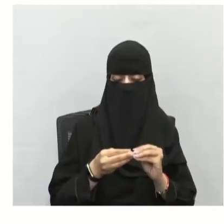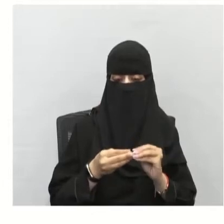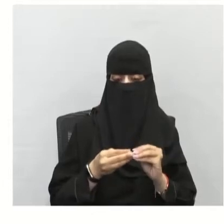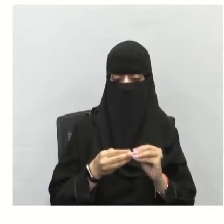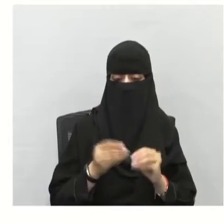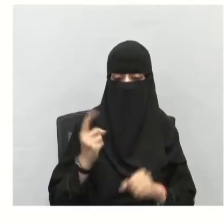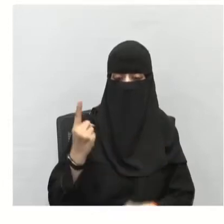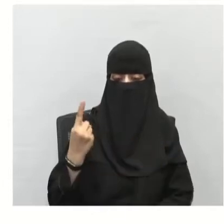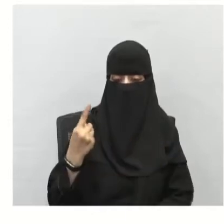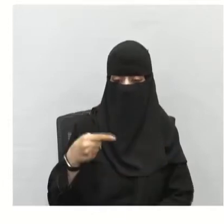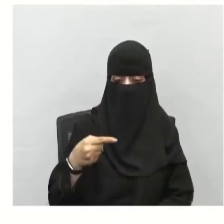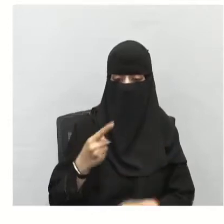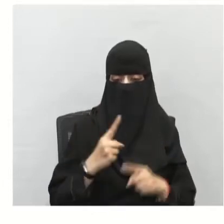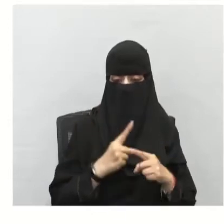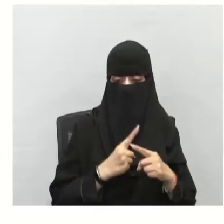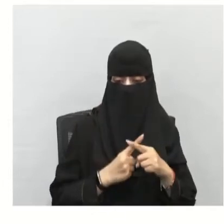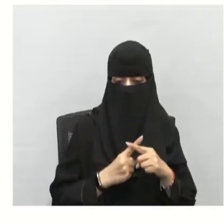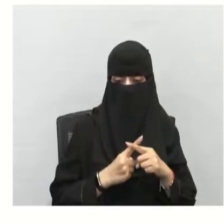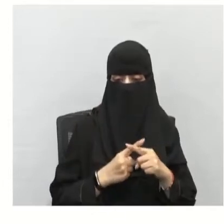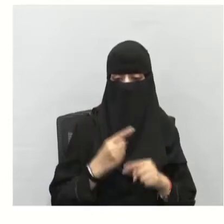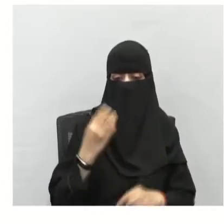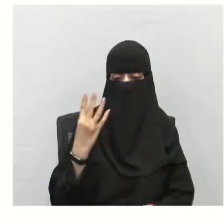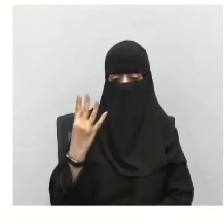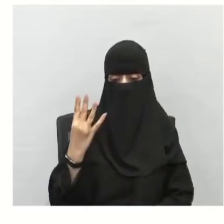المربع. كيف حصلنا على 40؟